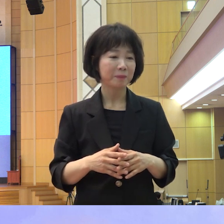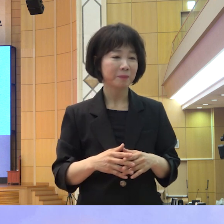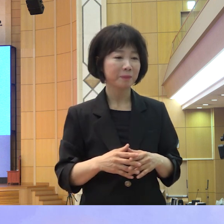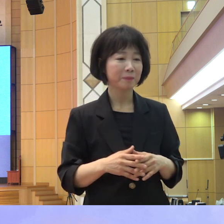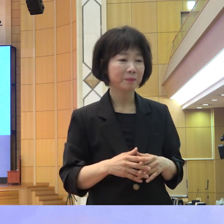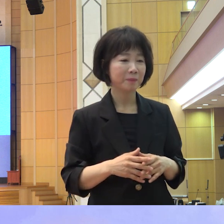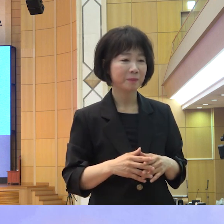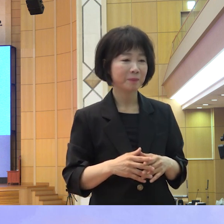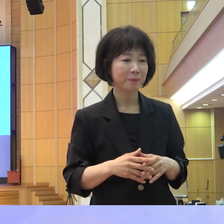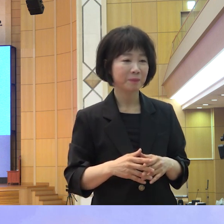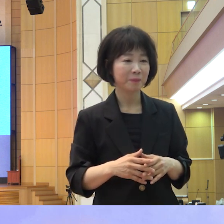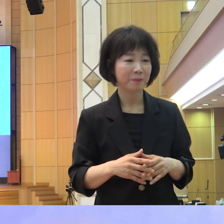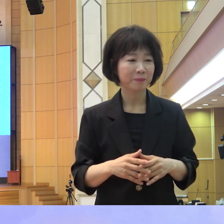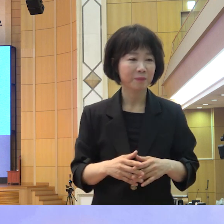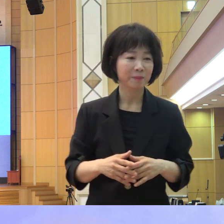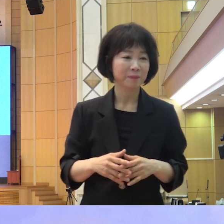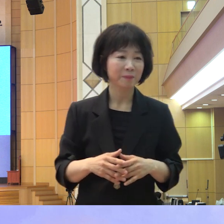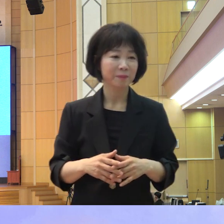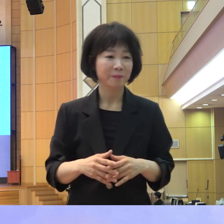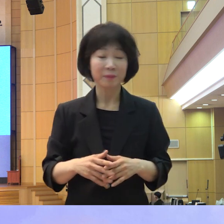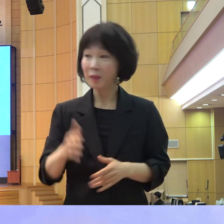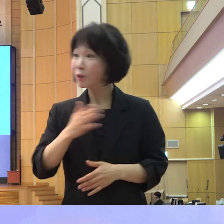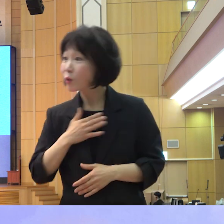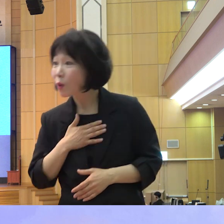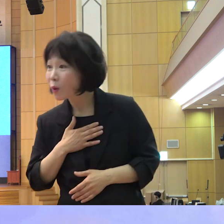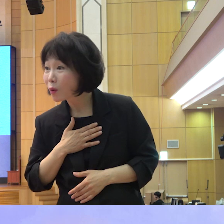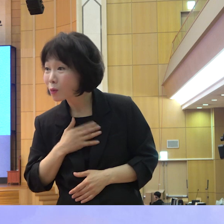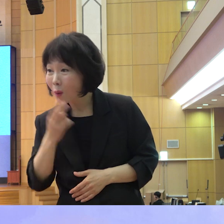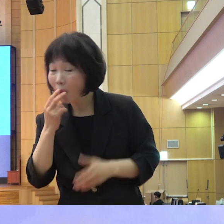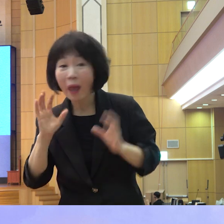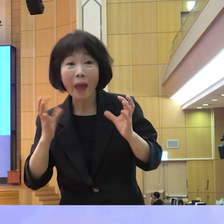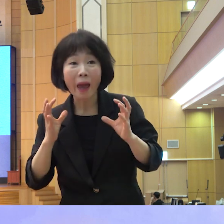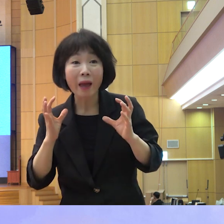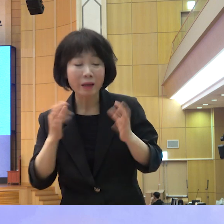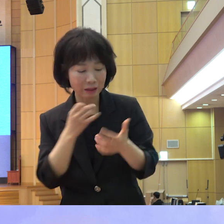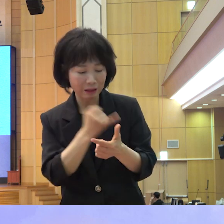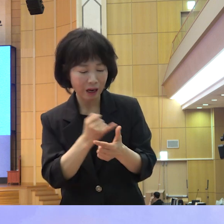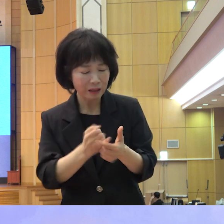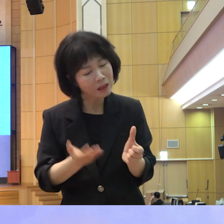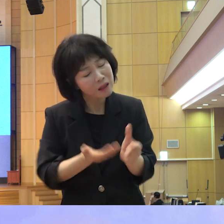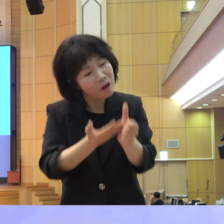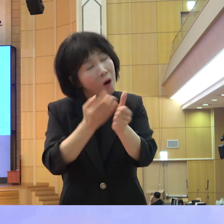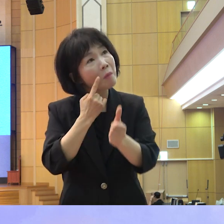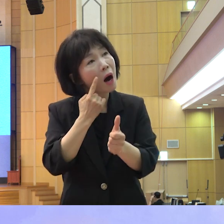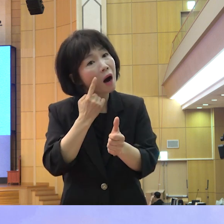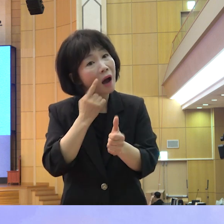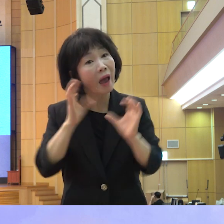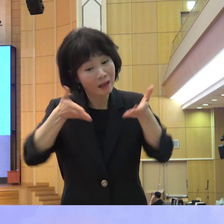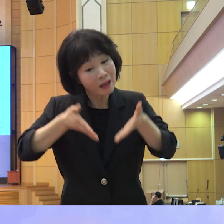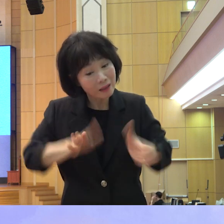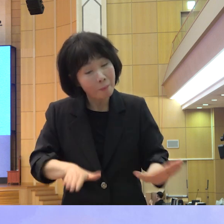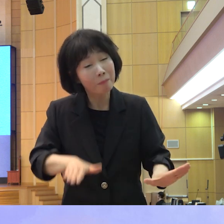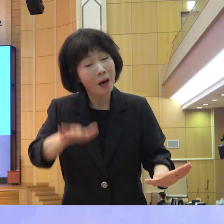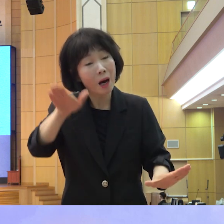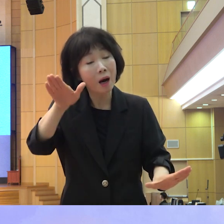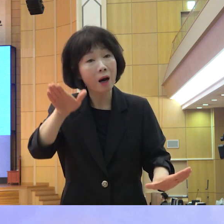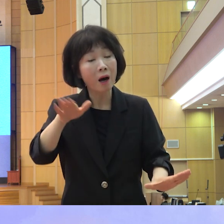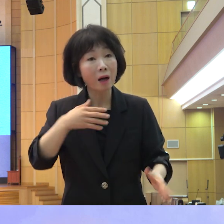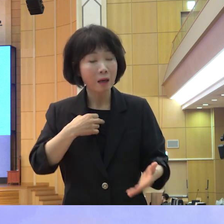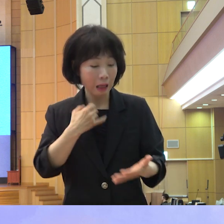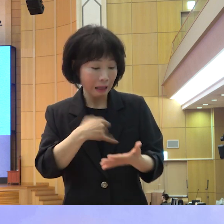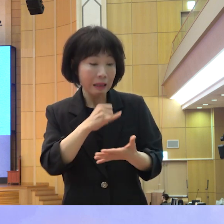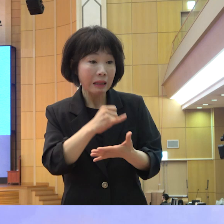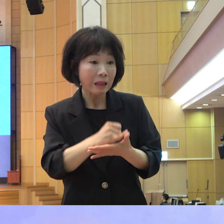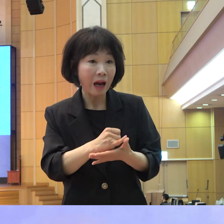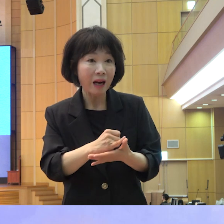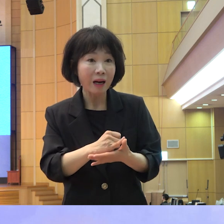여러분. 이 아이들을 저도 키우다 보니까 아이들이 딱 한 100일쯤 돌쯤 됐을 때, 이제 돌이 1살이죠.